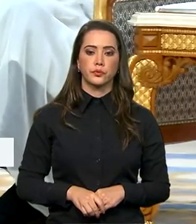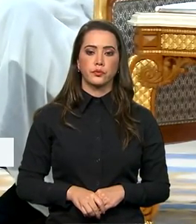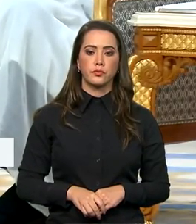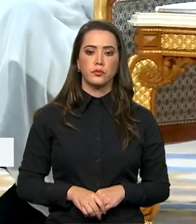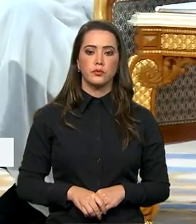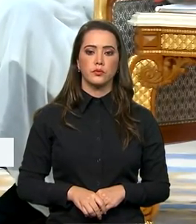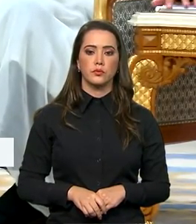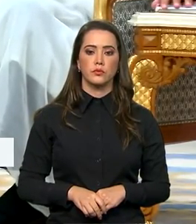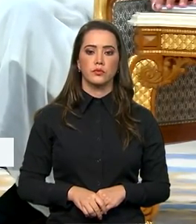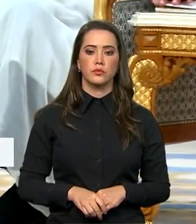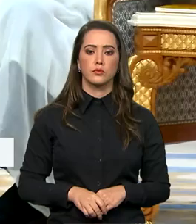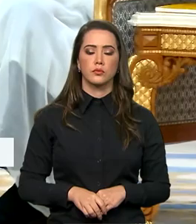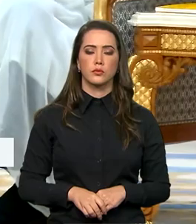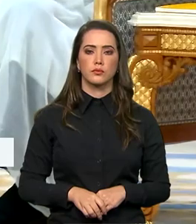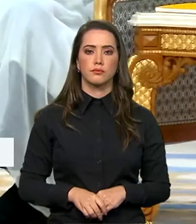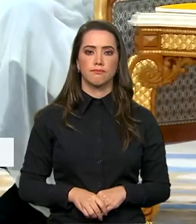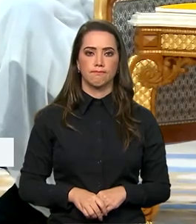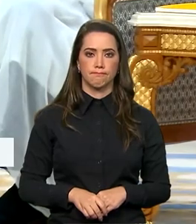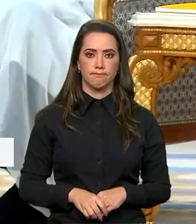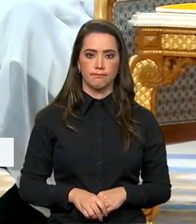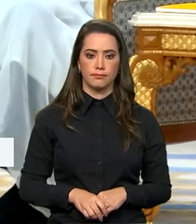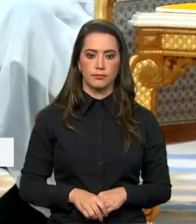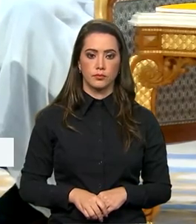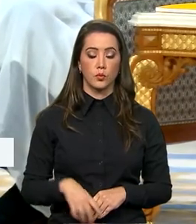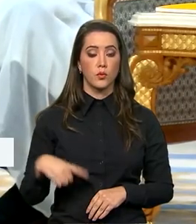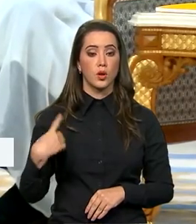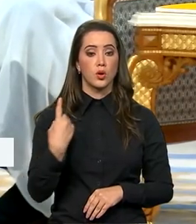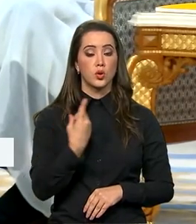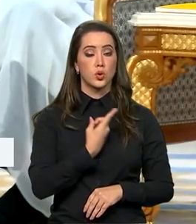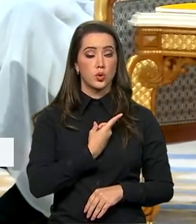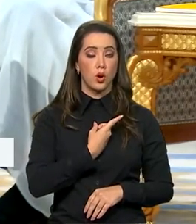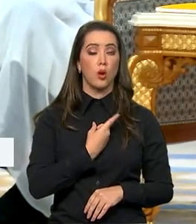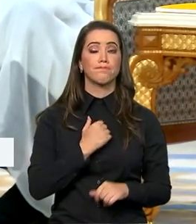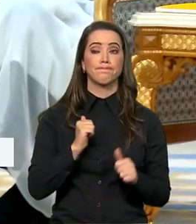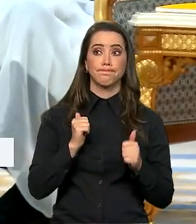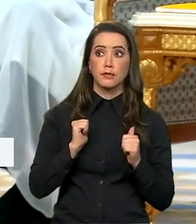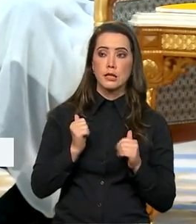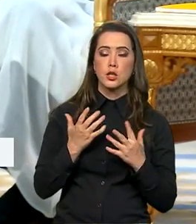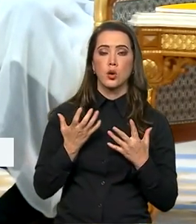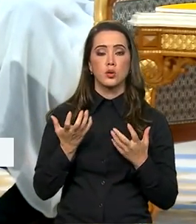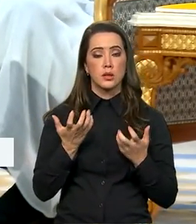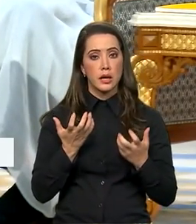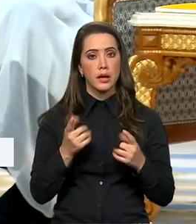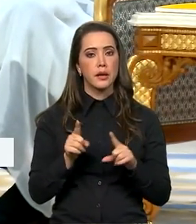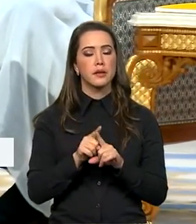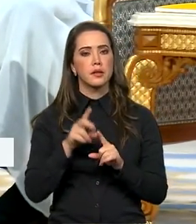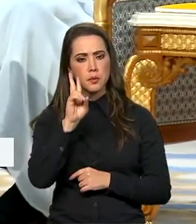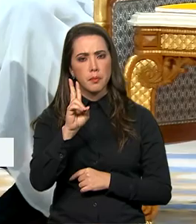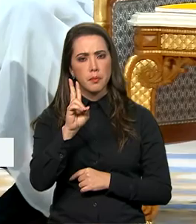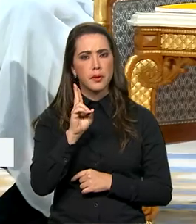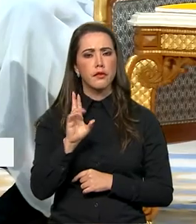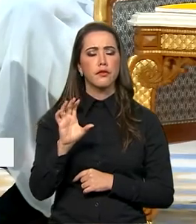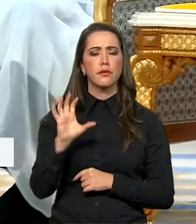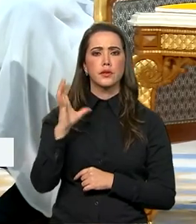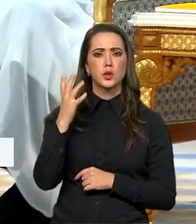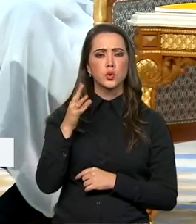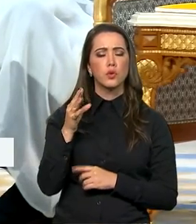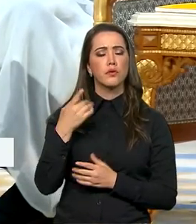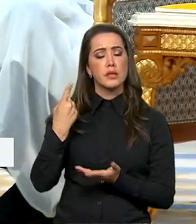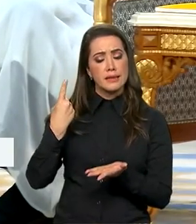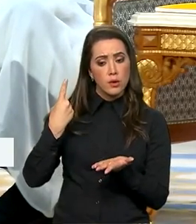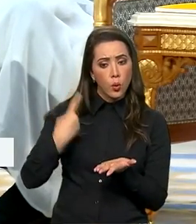التكنولوجيا والابتكار. Estamos ansiosos para traduzir em resultados